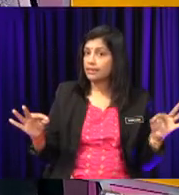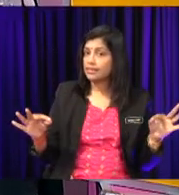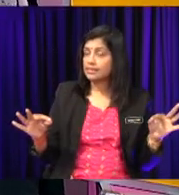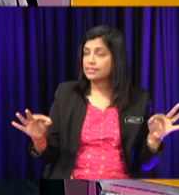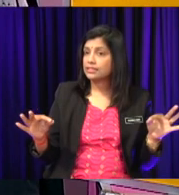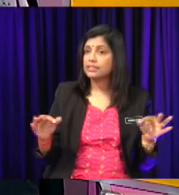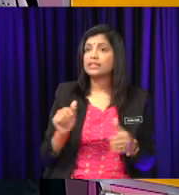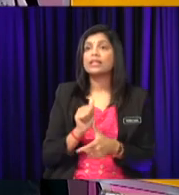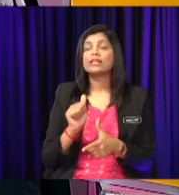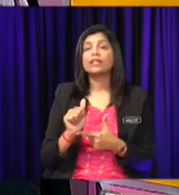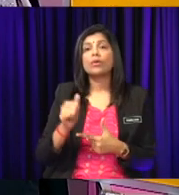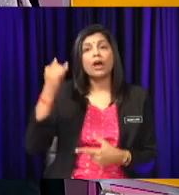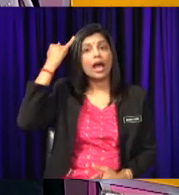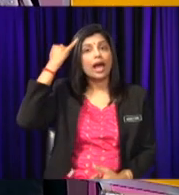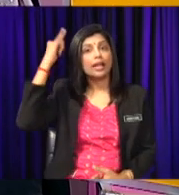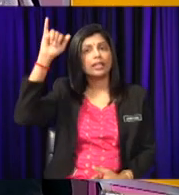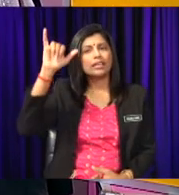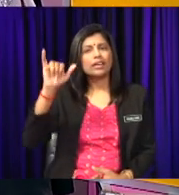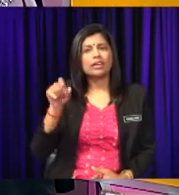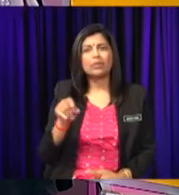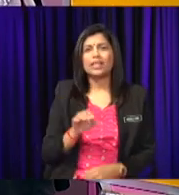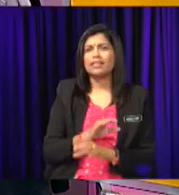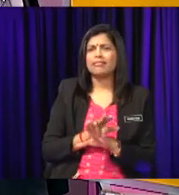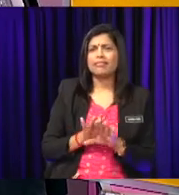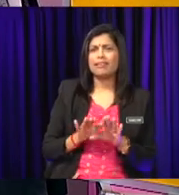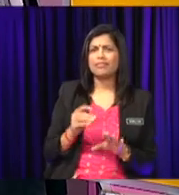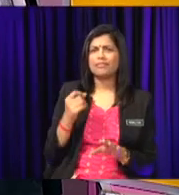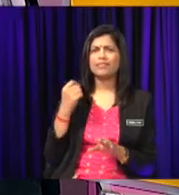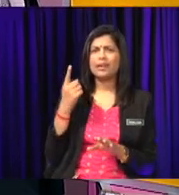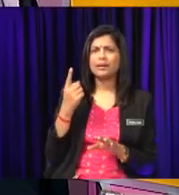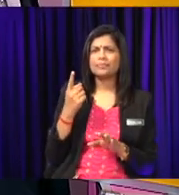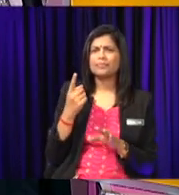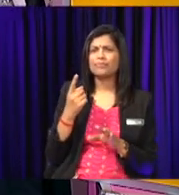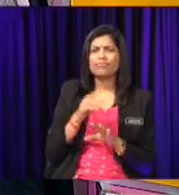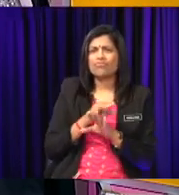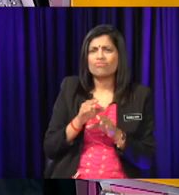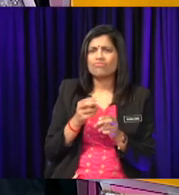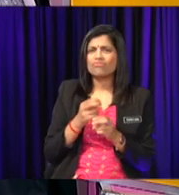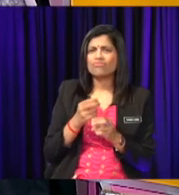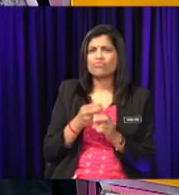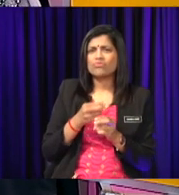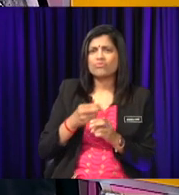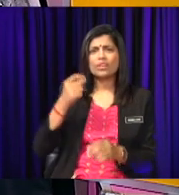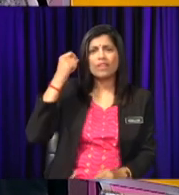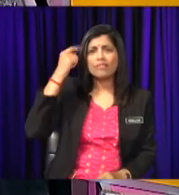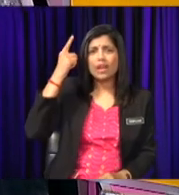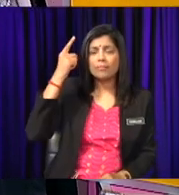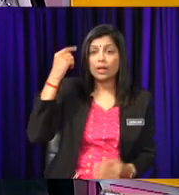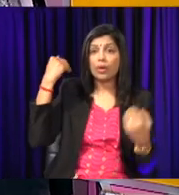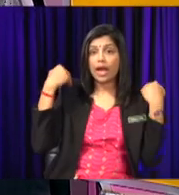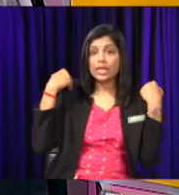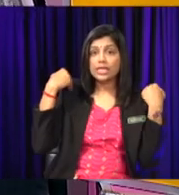ataupun ide yang kabur yang mereka rasa sukar untuk dipahami Jadi kalau ada